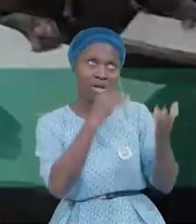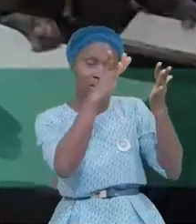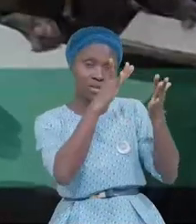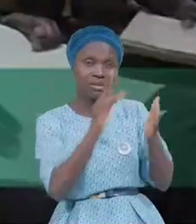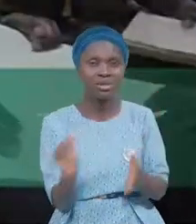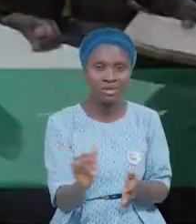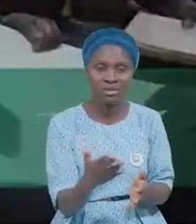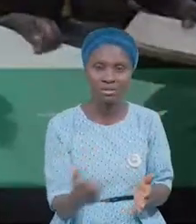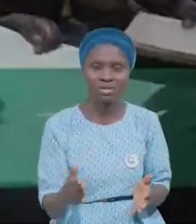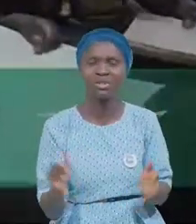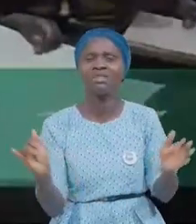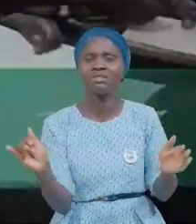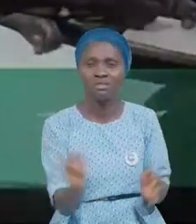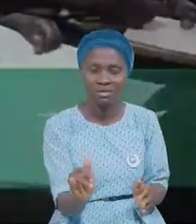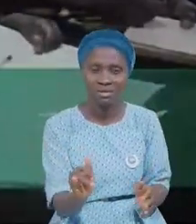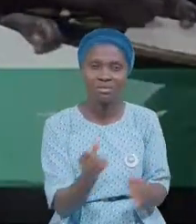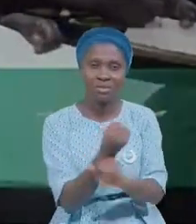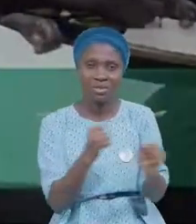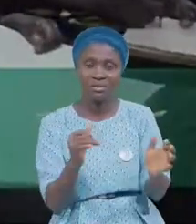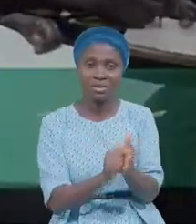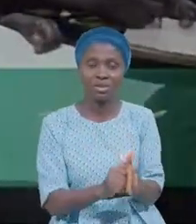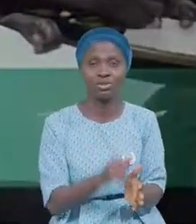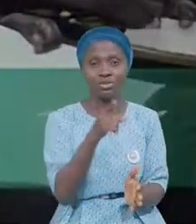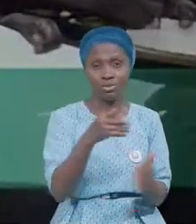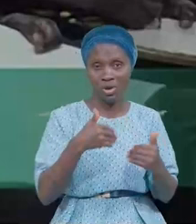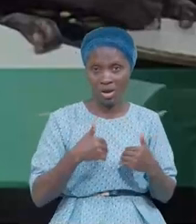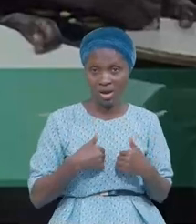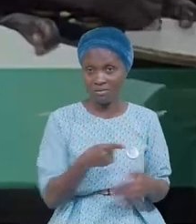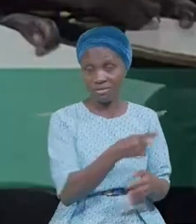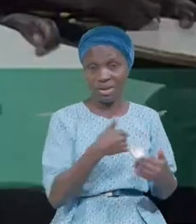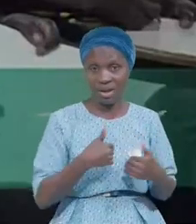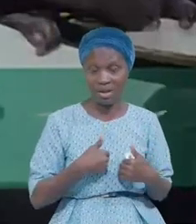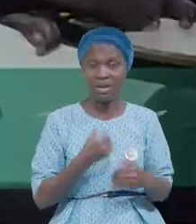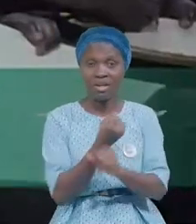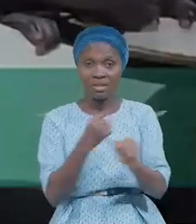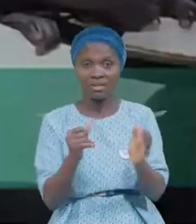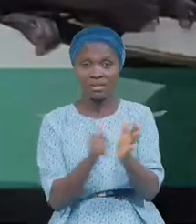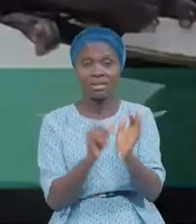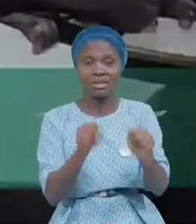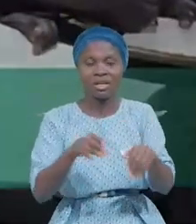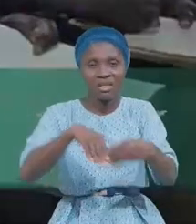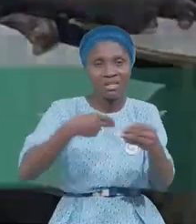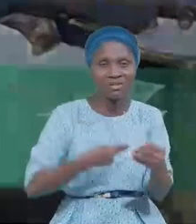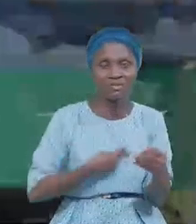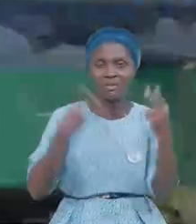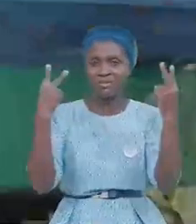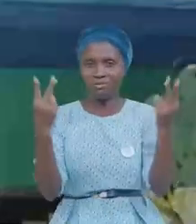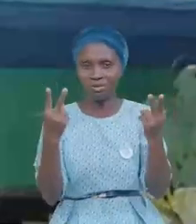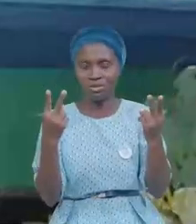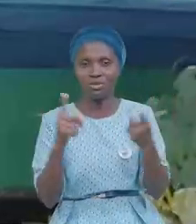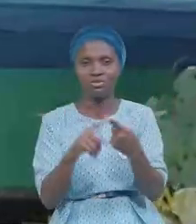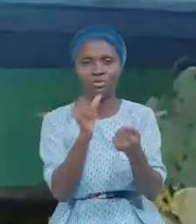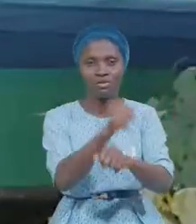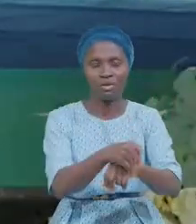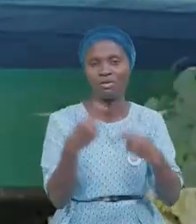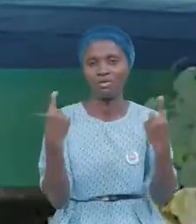as, le salut qui nous donne la victoire sur le péché, la sanctification qui nous donne la victoire sur